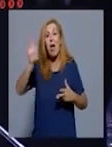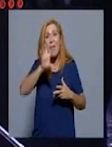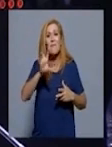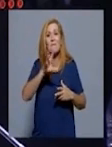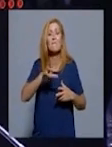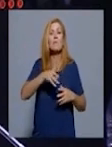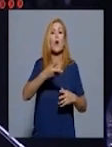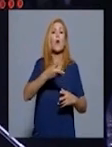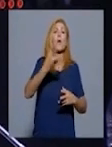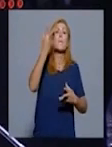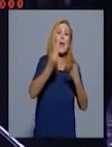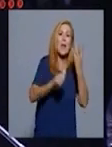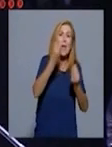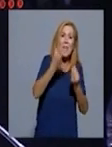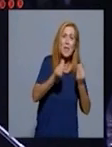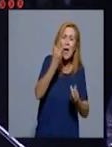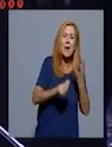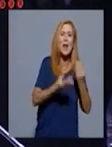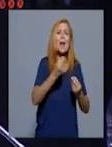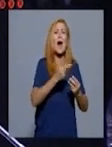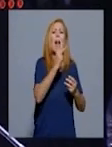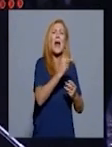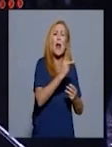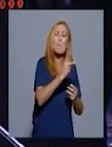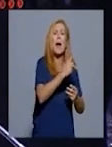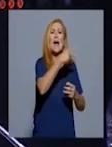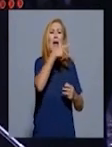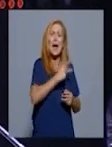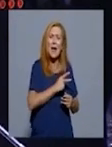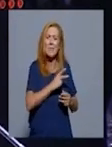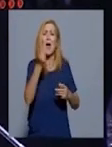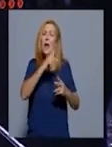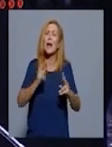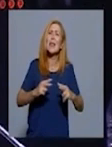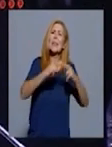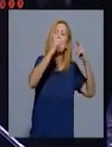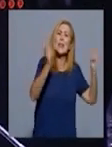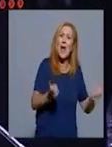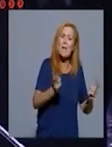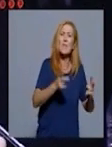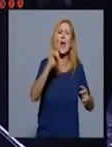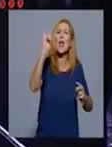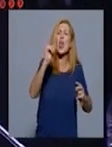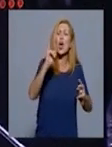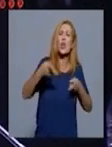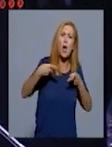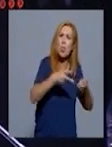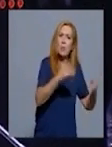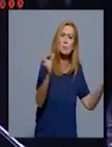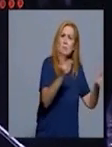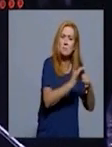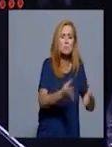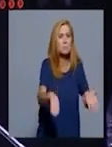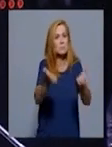Γιάννενα Καλπάκι Κακαπιά, αλλά και η διασύνδεση της Πρέβζας Γέφυρα Καλογύρου Καμπή με την Ιόνια Οδό. Έργα τα οποία